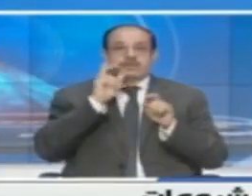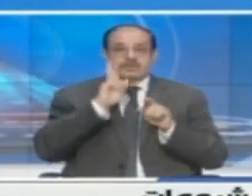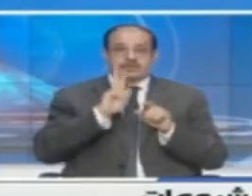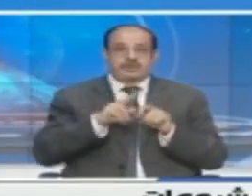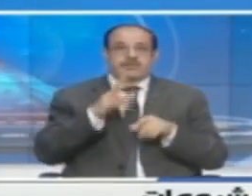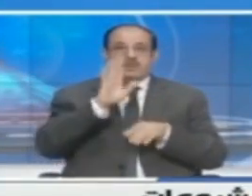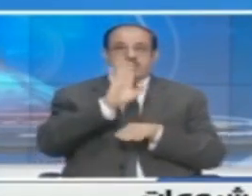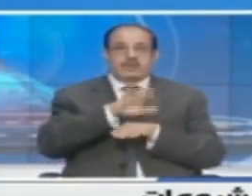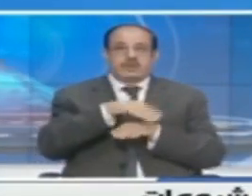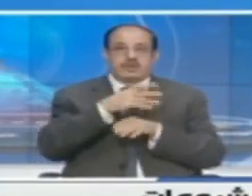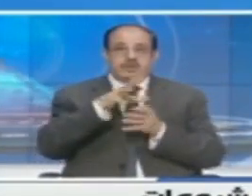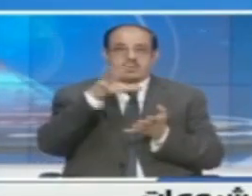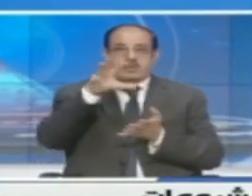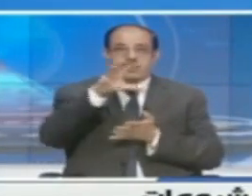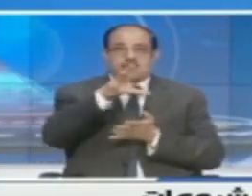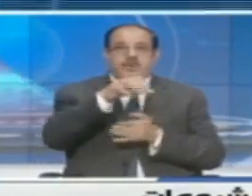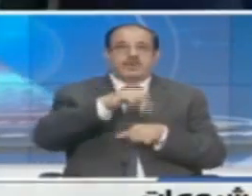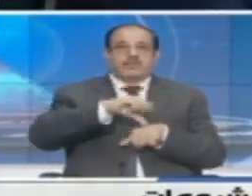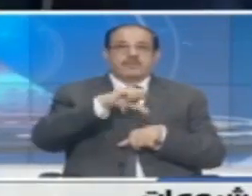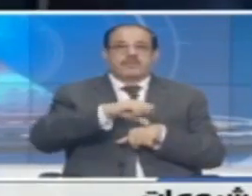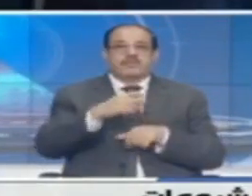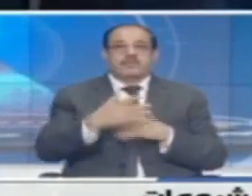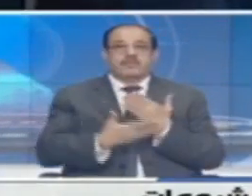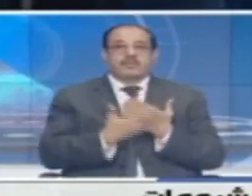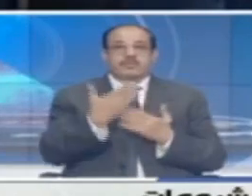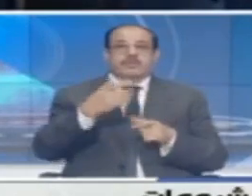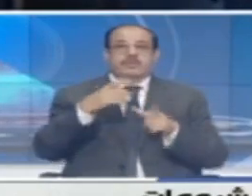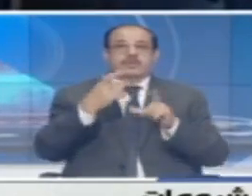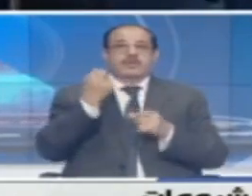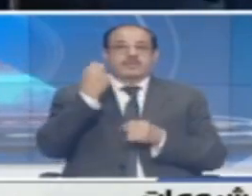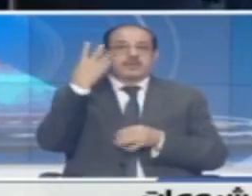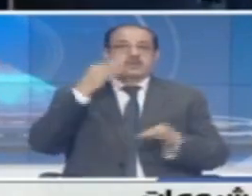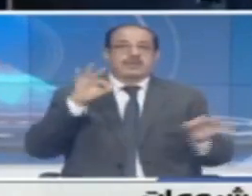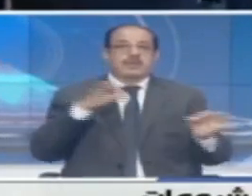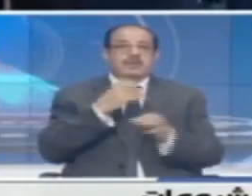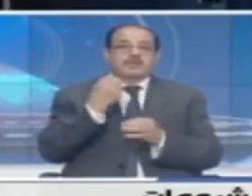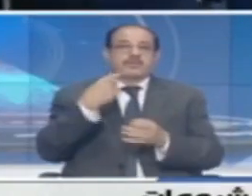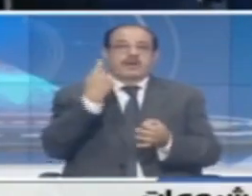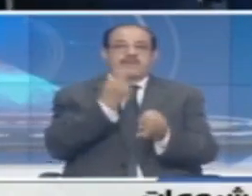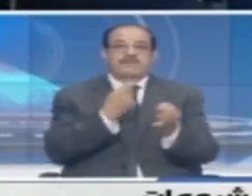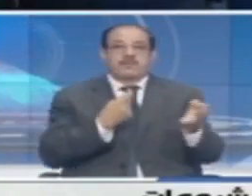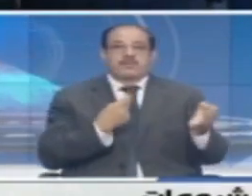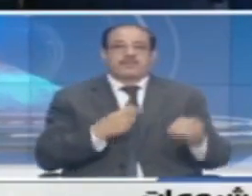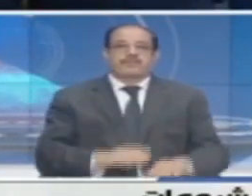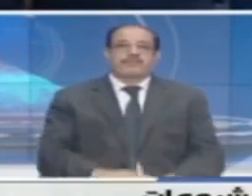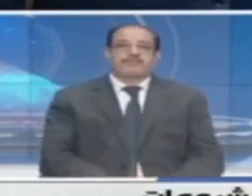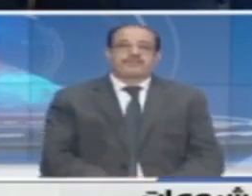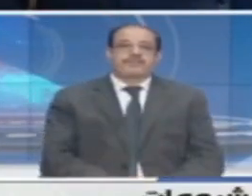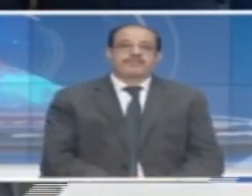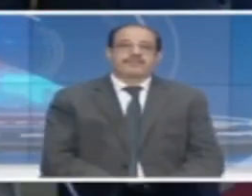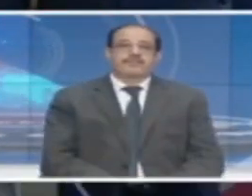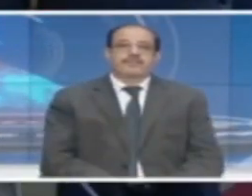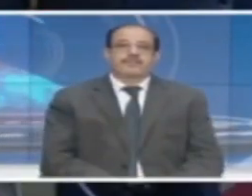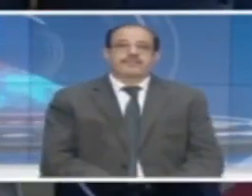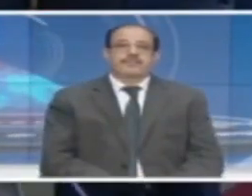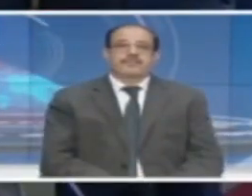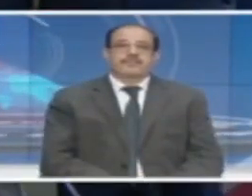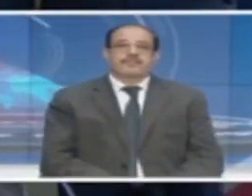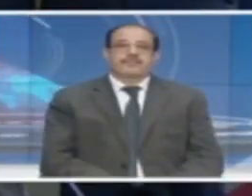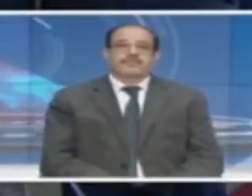استعرض عبر الخرائط أبرز المشروعات، منها مدينة الثقافة والفنون.